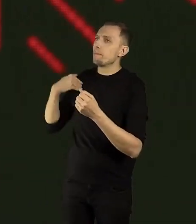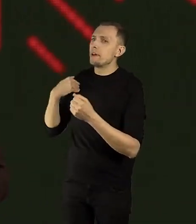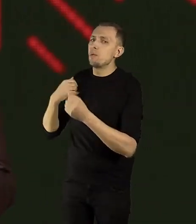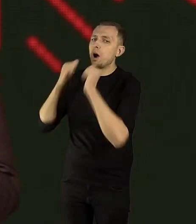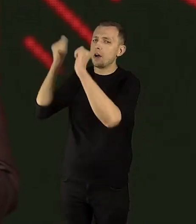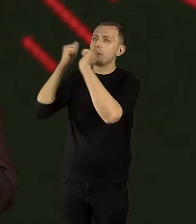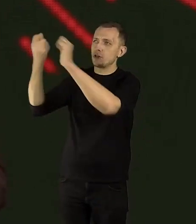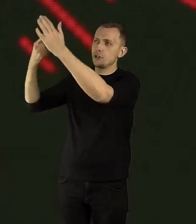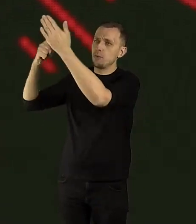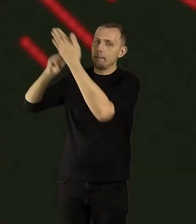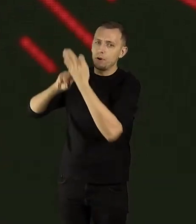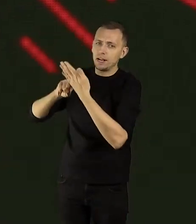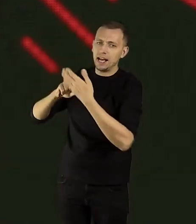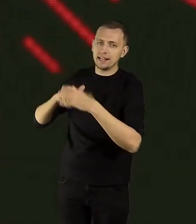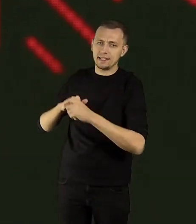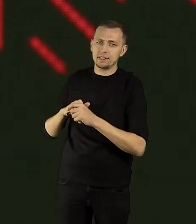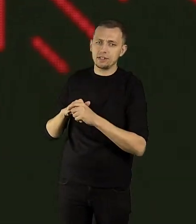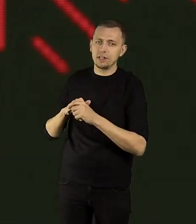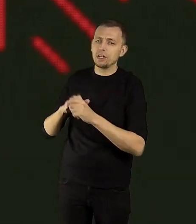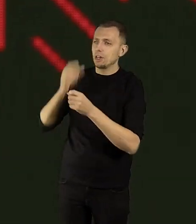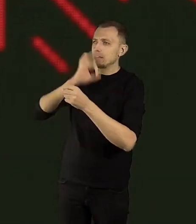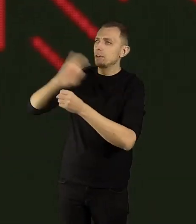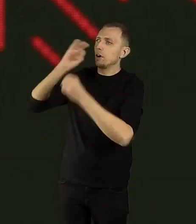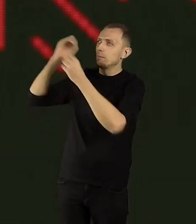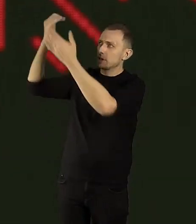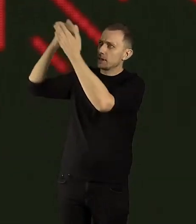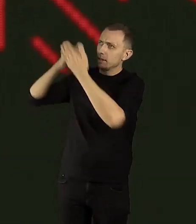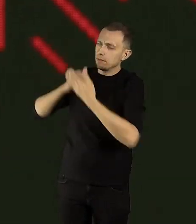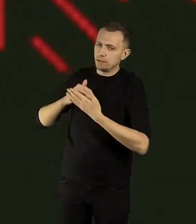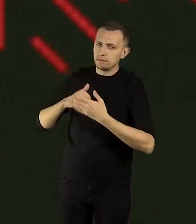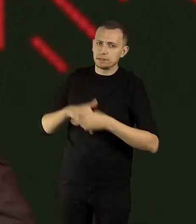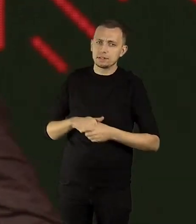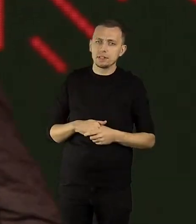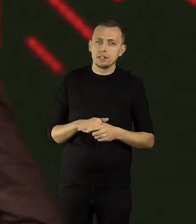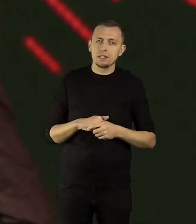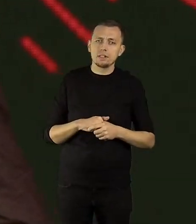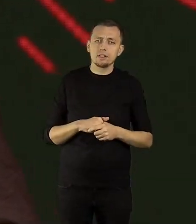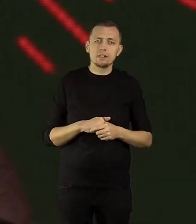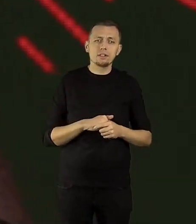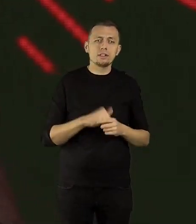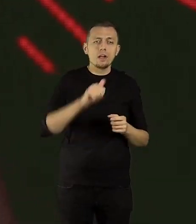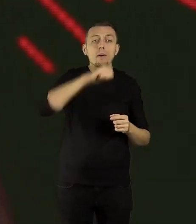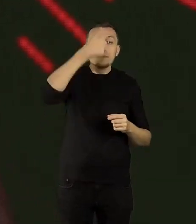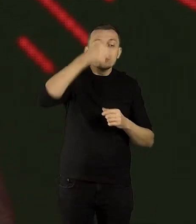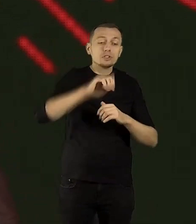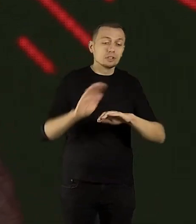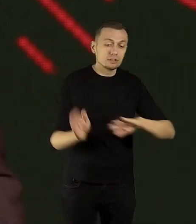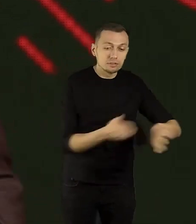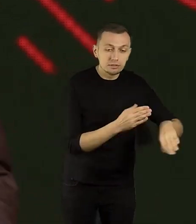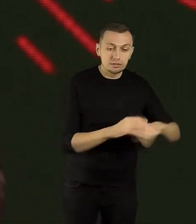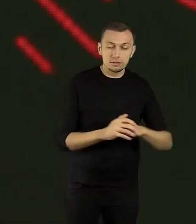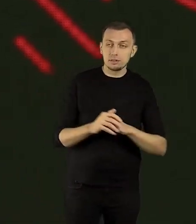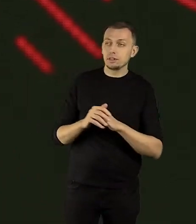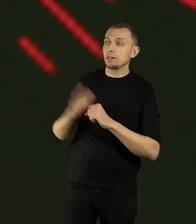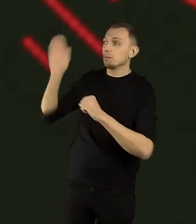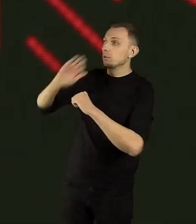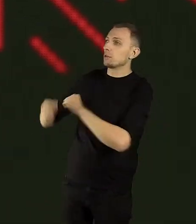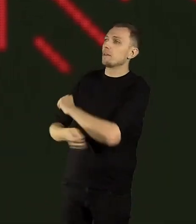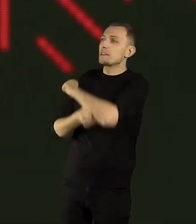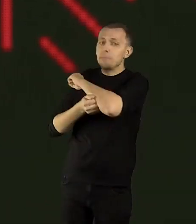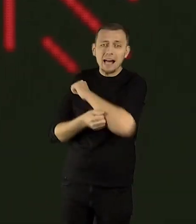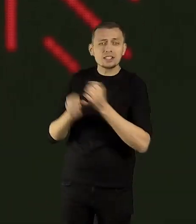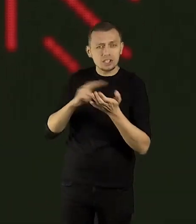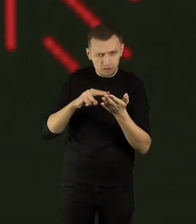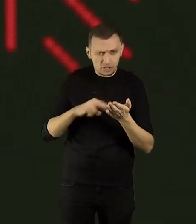obsypał dobrami, odprawił z niczym, ujął się. Co tutaj się dzieje? Kiedy Maria